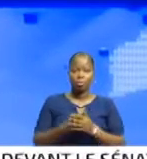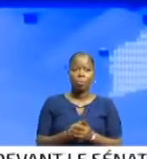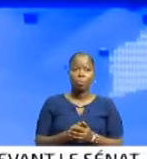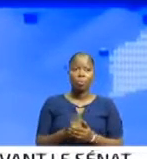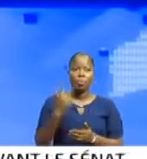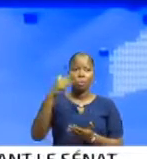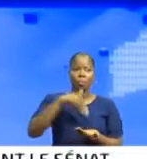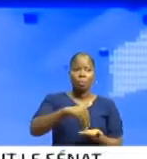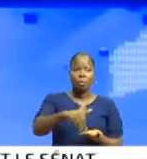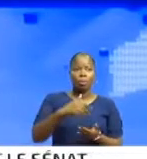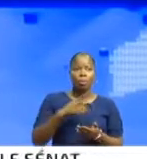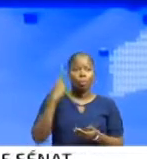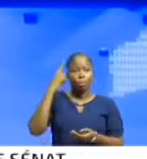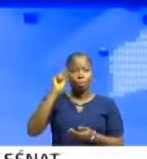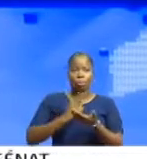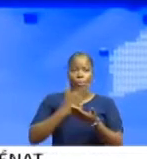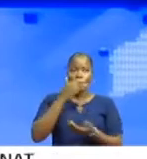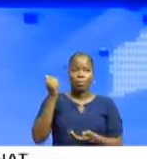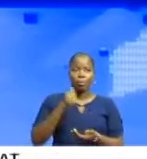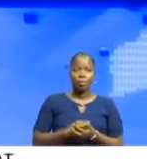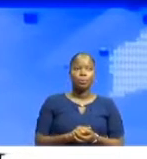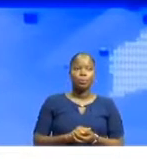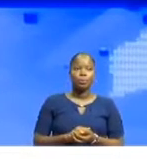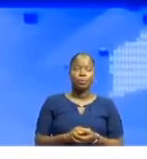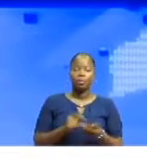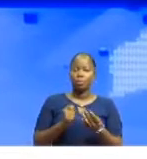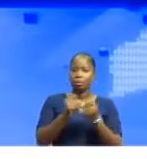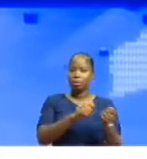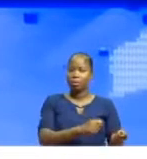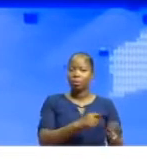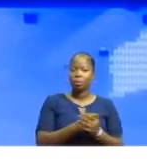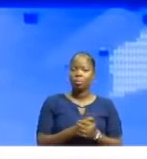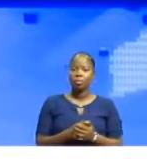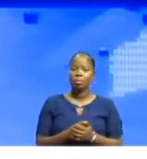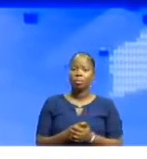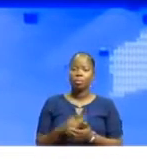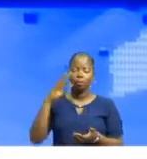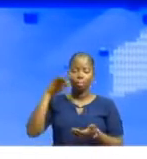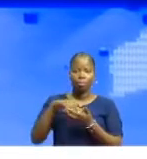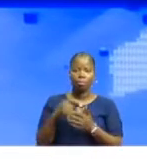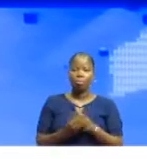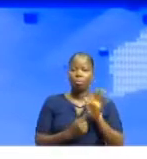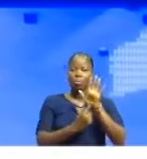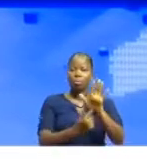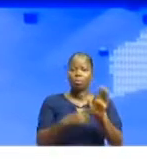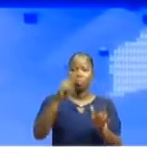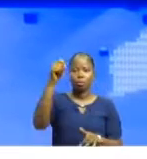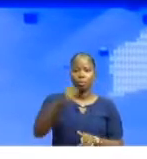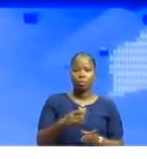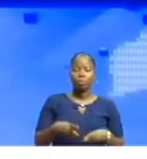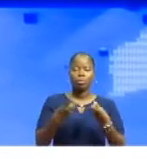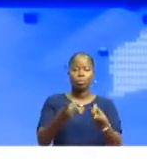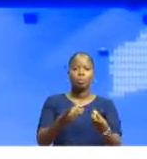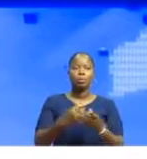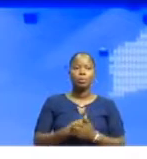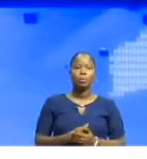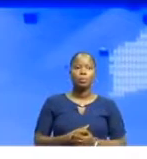cfa pour mieux sécuriser son système transfusionnel des études démontrent que le sénégal a un faible taux de donneurs nous dit à des